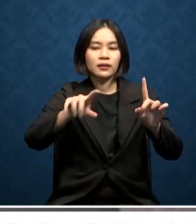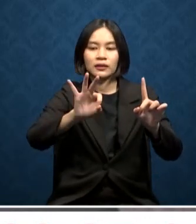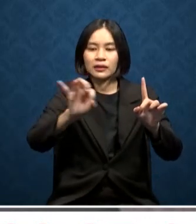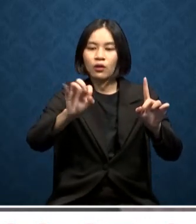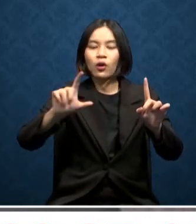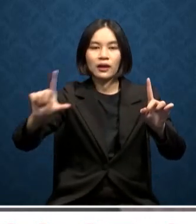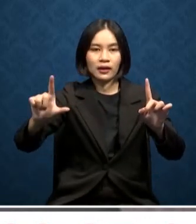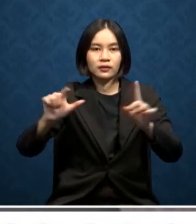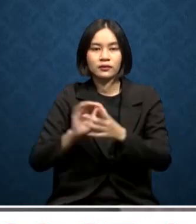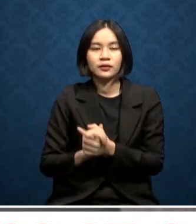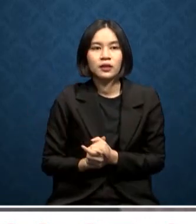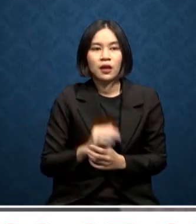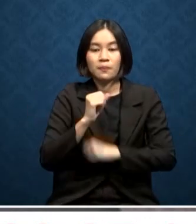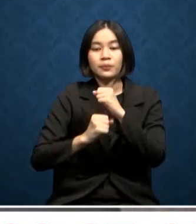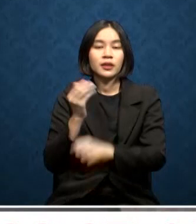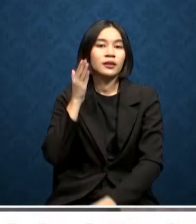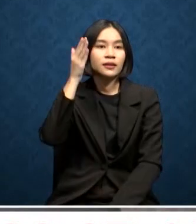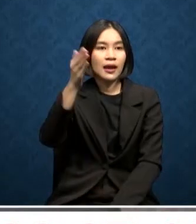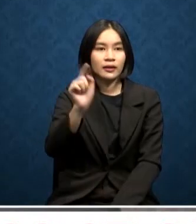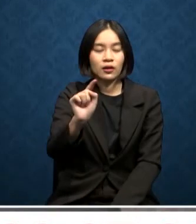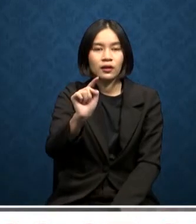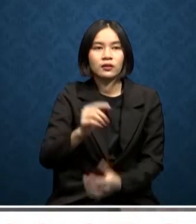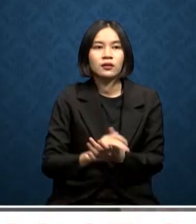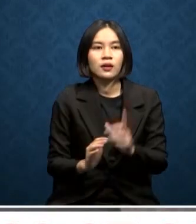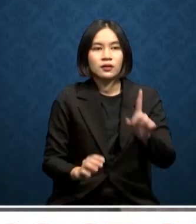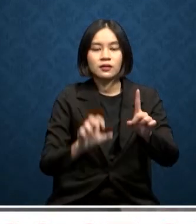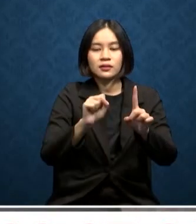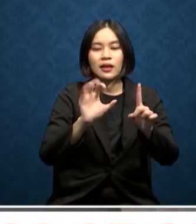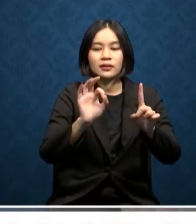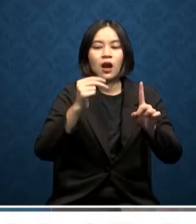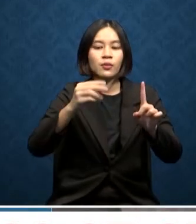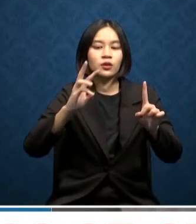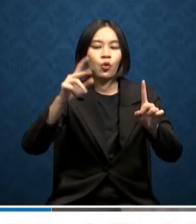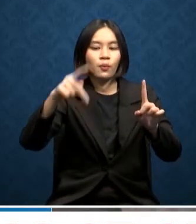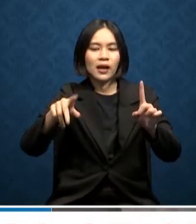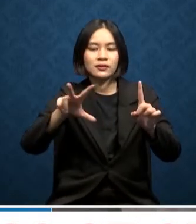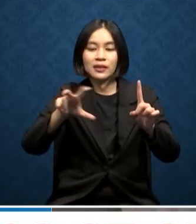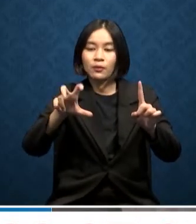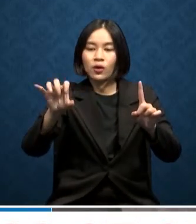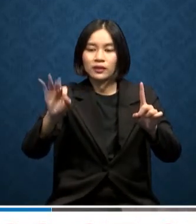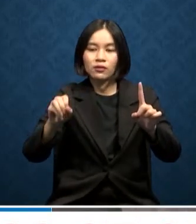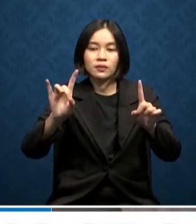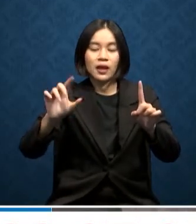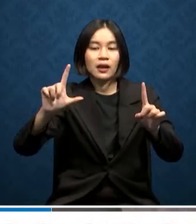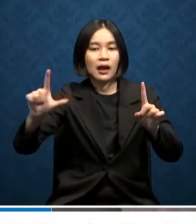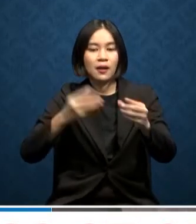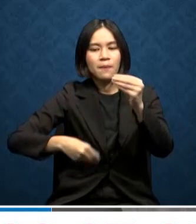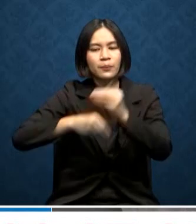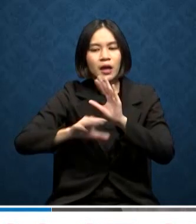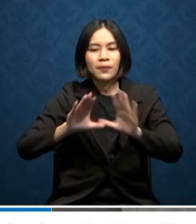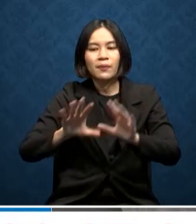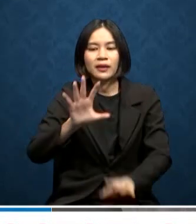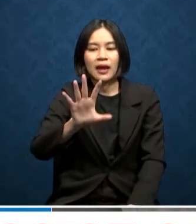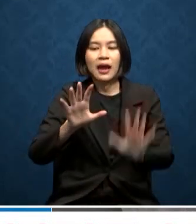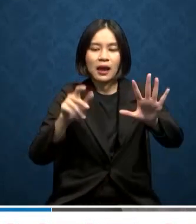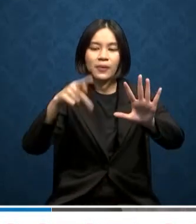191,900 ล้านบาทนะครับปีหน้าอยู่ที่ 196,30098ล้านบาทหรือเพิ่มขึ้นประมาณ 5,000 ล้